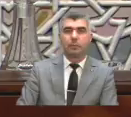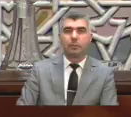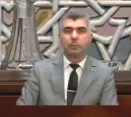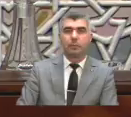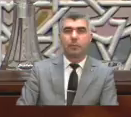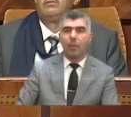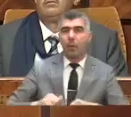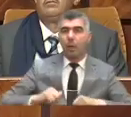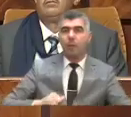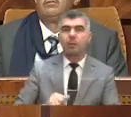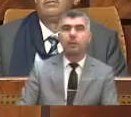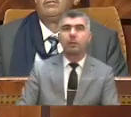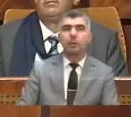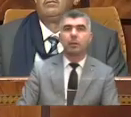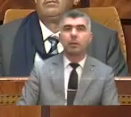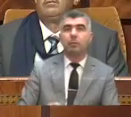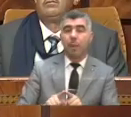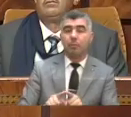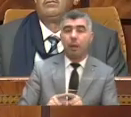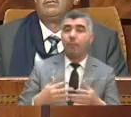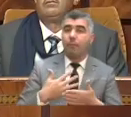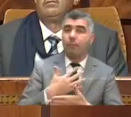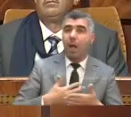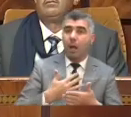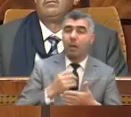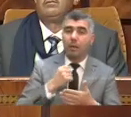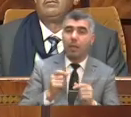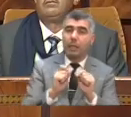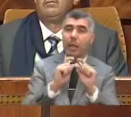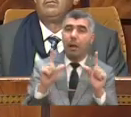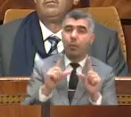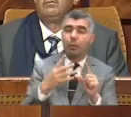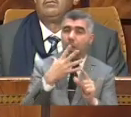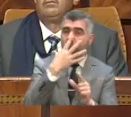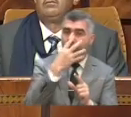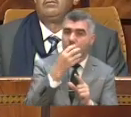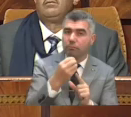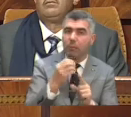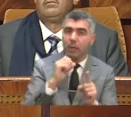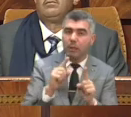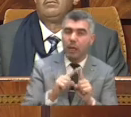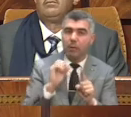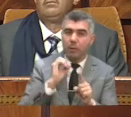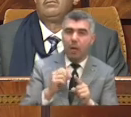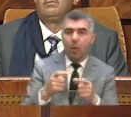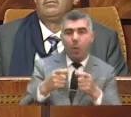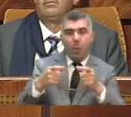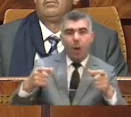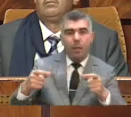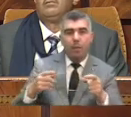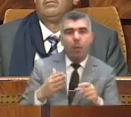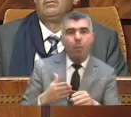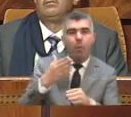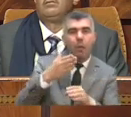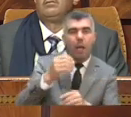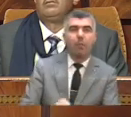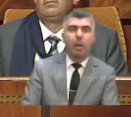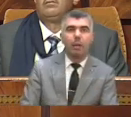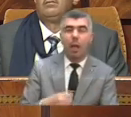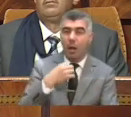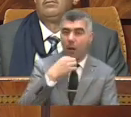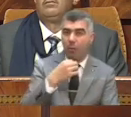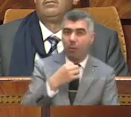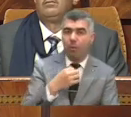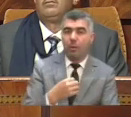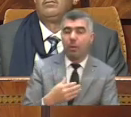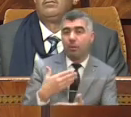السيد الوزير، كلنا معتزون بنجاح بلادنا في تبني نموذج القطار الفائق السرعه TGV وتوسيع الشبكه في المستقبل، لذلك بغيت نثير انتباه